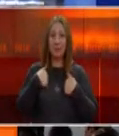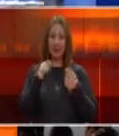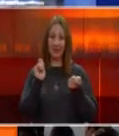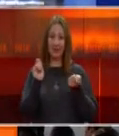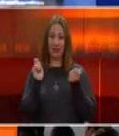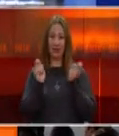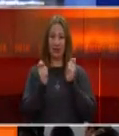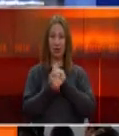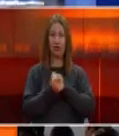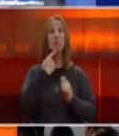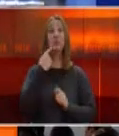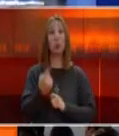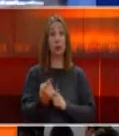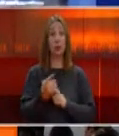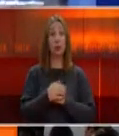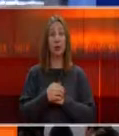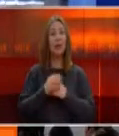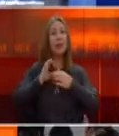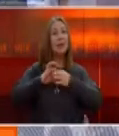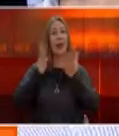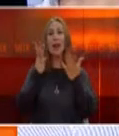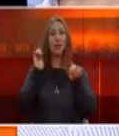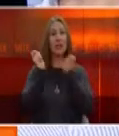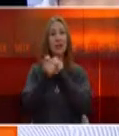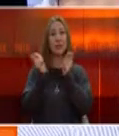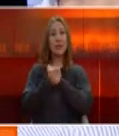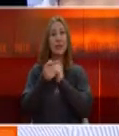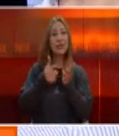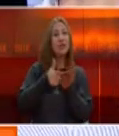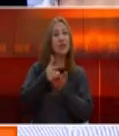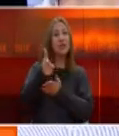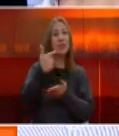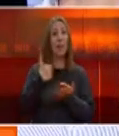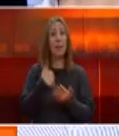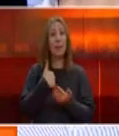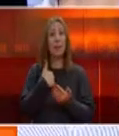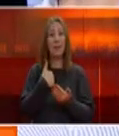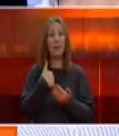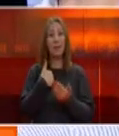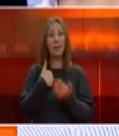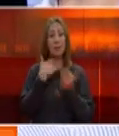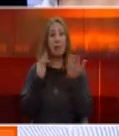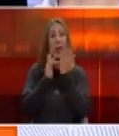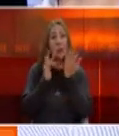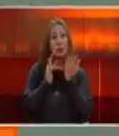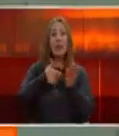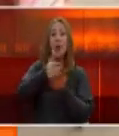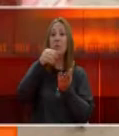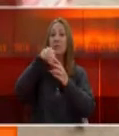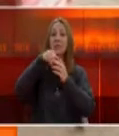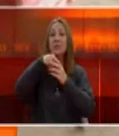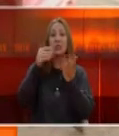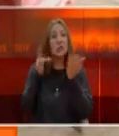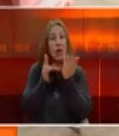değiştireceğiz diyoruz. Neler değişti? Çiftçiler yeni teknolojileri, tarımdaki yeni teknolojilere daha